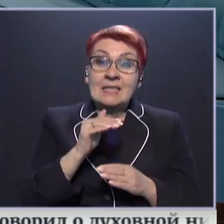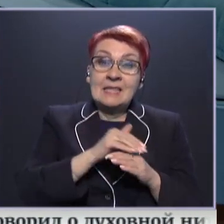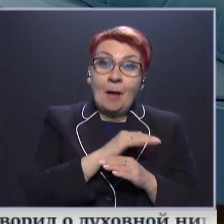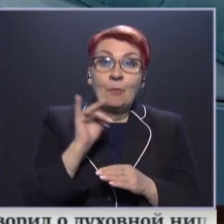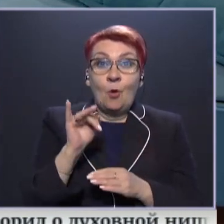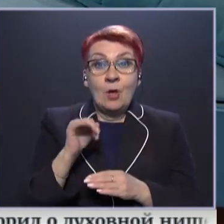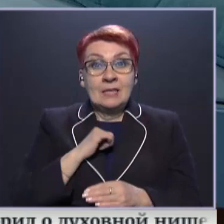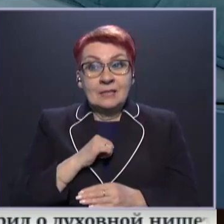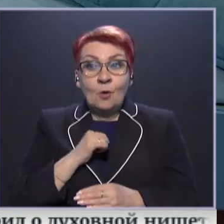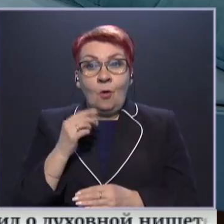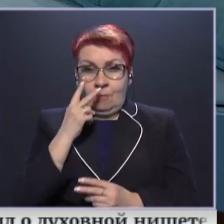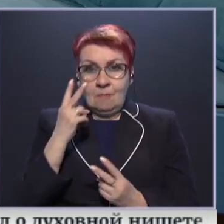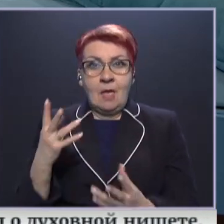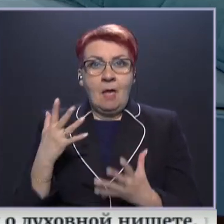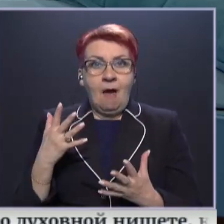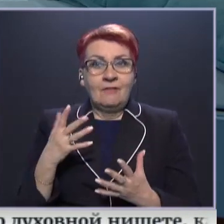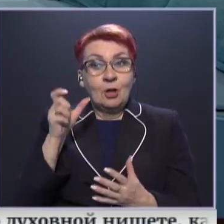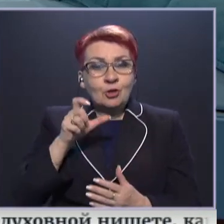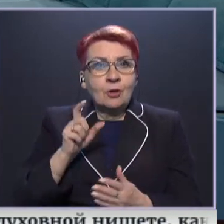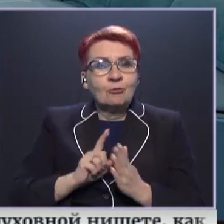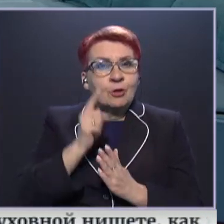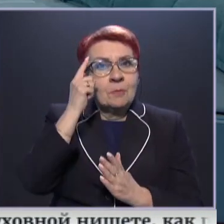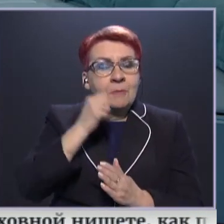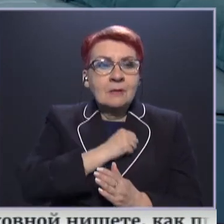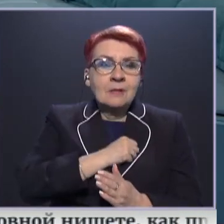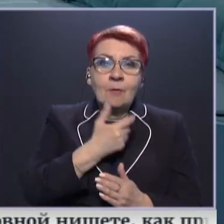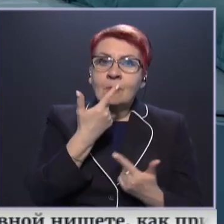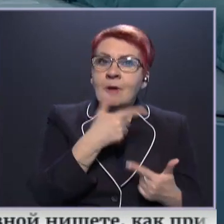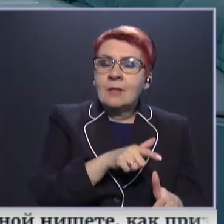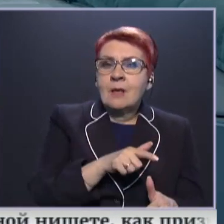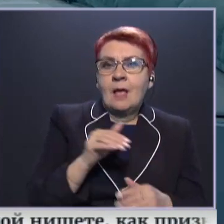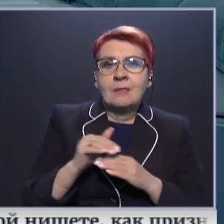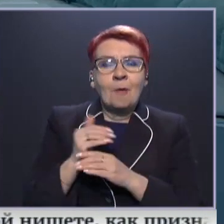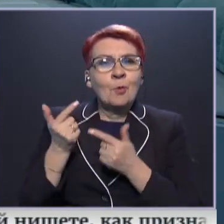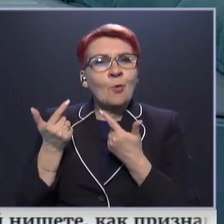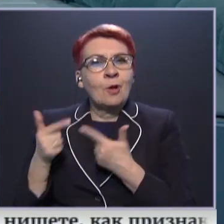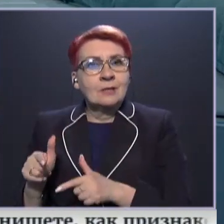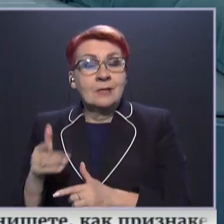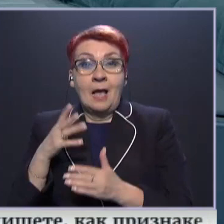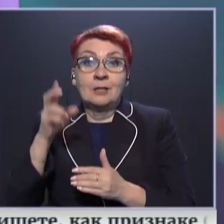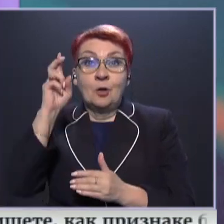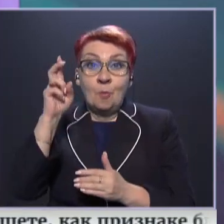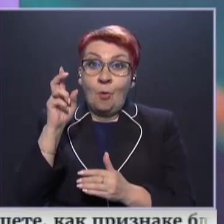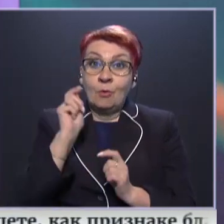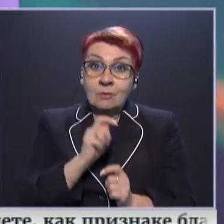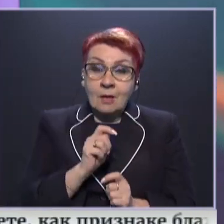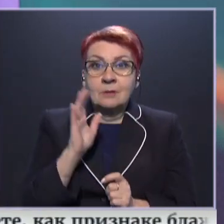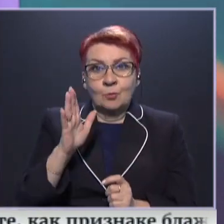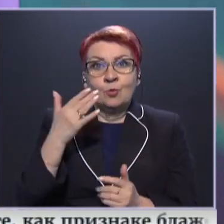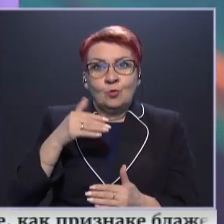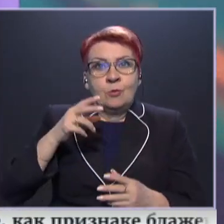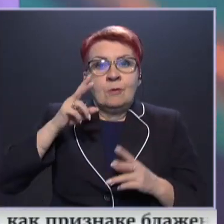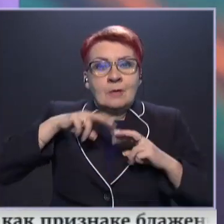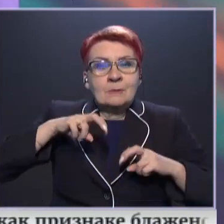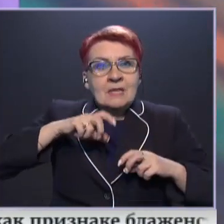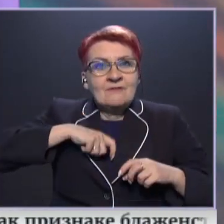в явном виде. И человек учится понимать и добро, и зло. А потом уже он начинает, может быть, если Бог даст, различать их в себе. Поэтому в этом